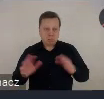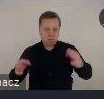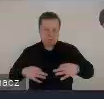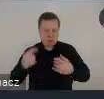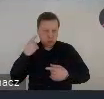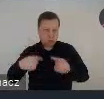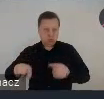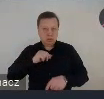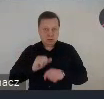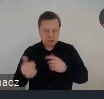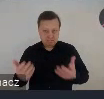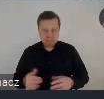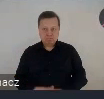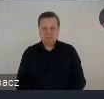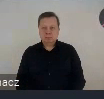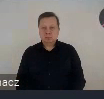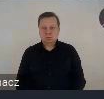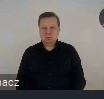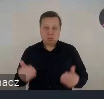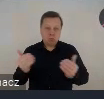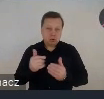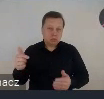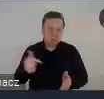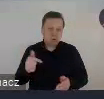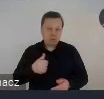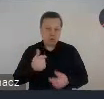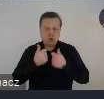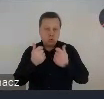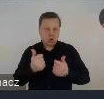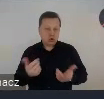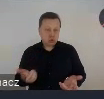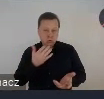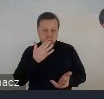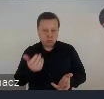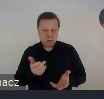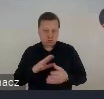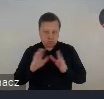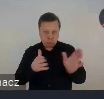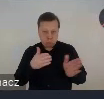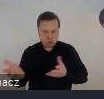słyszą. Czy mam ewentualnie mówić głośniej, czy jest wszystko w porządku?